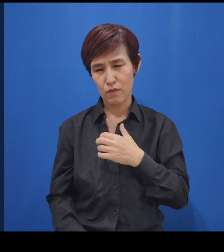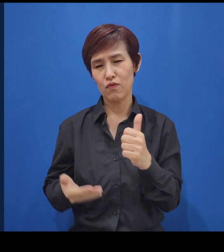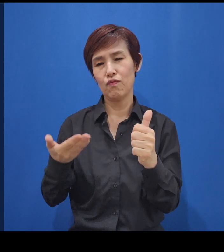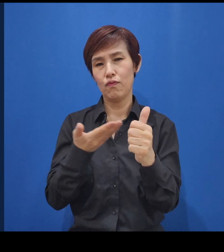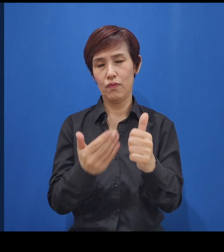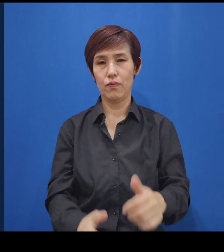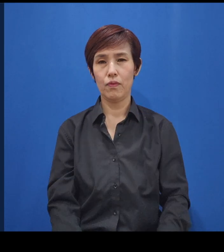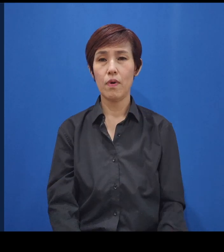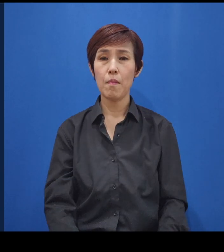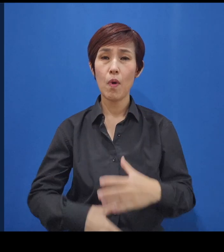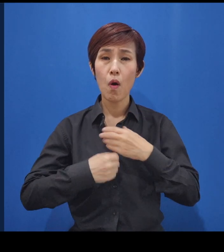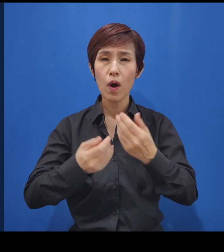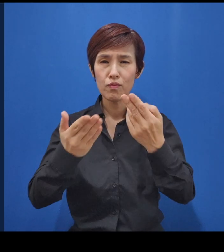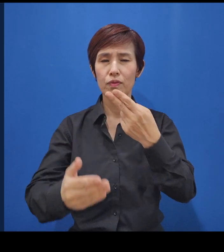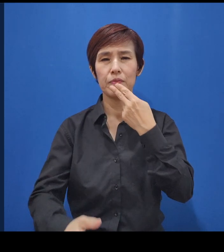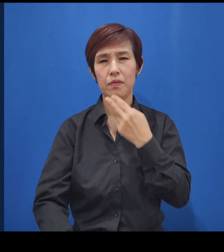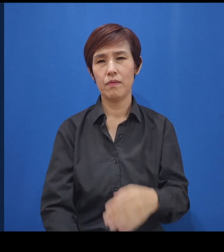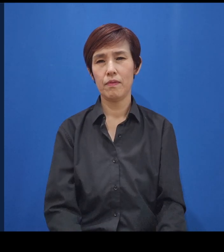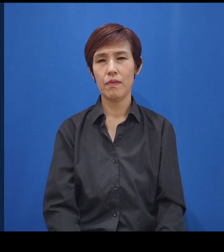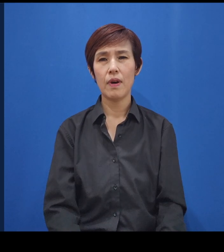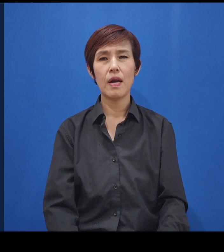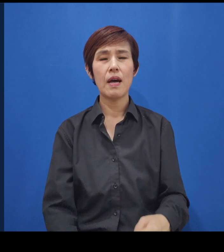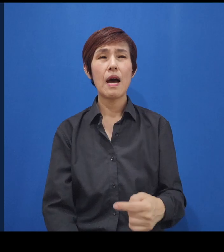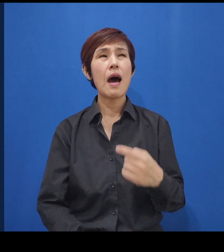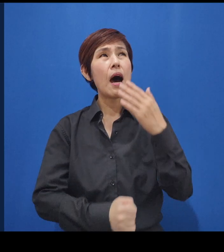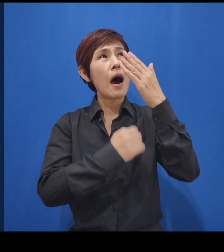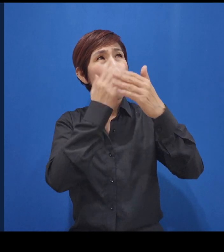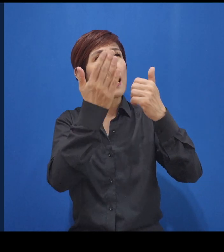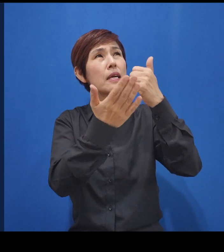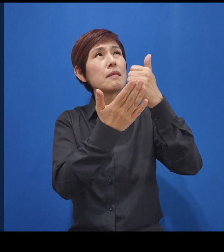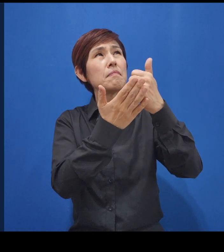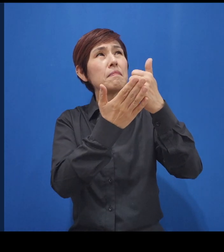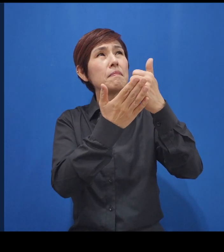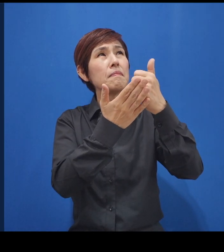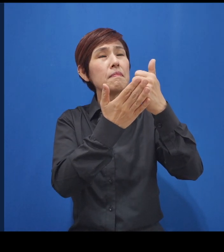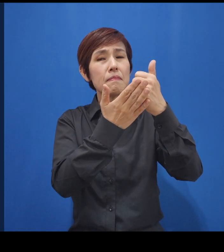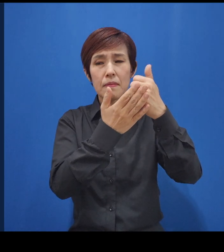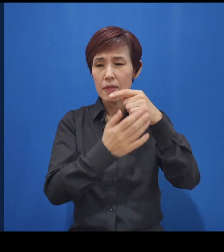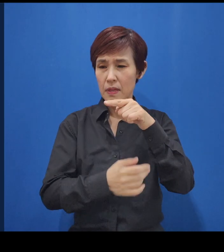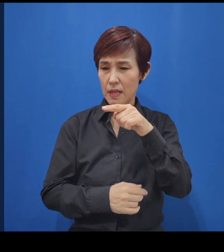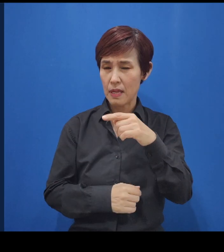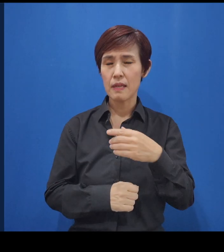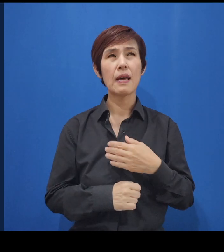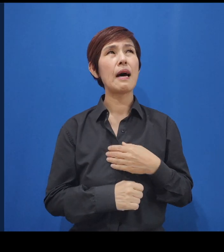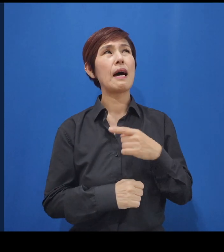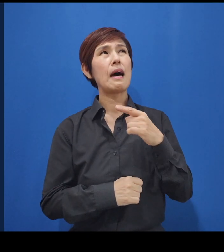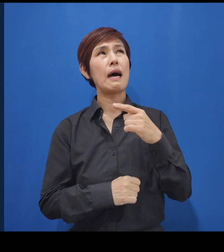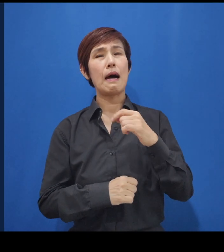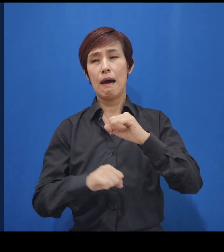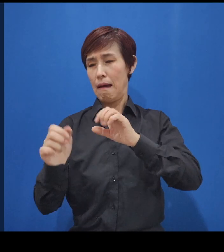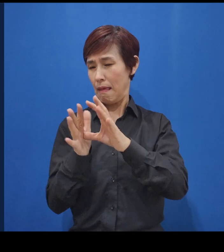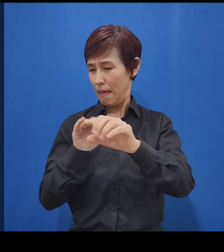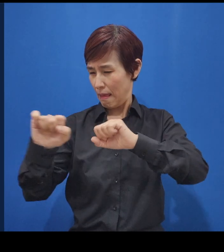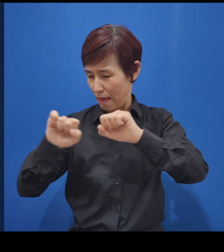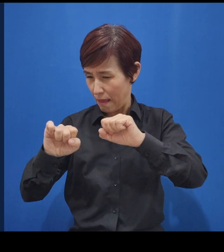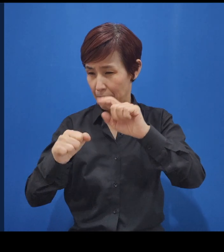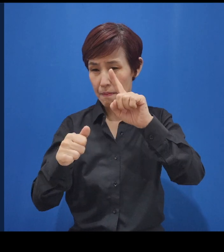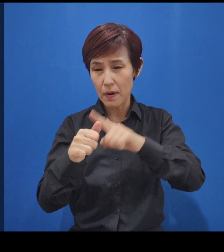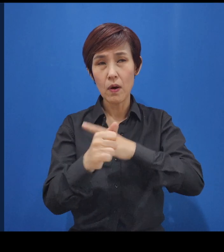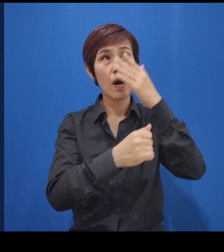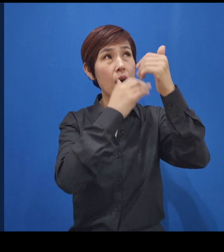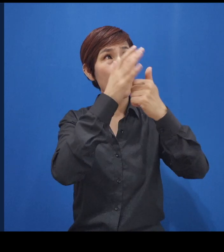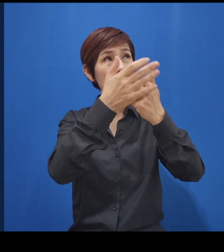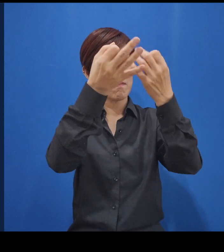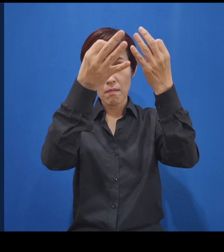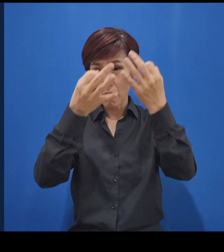않아요. 입만 열면 하나님을 후회하게 만들고 입만 열면 지체들을 마음에